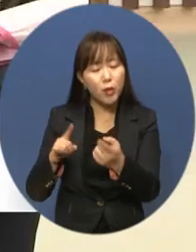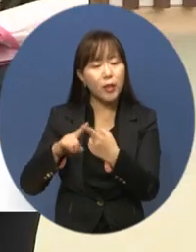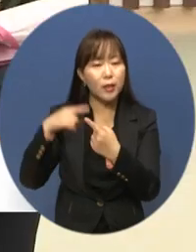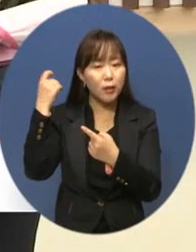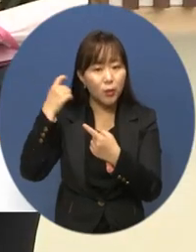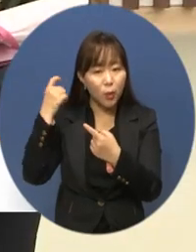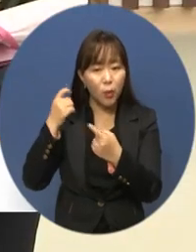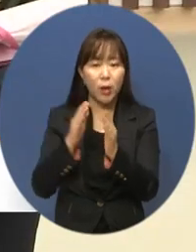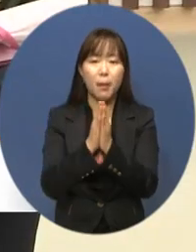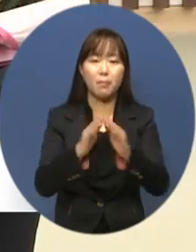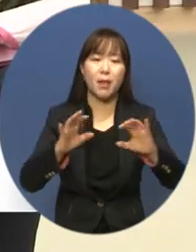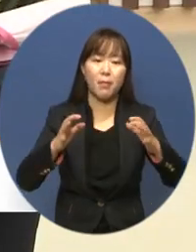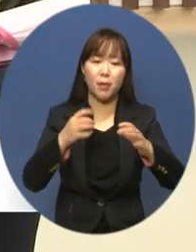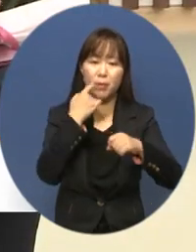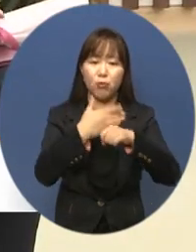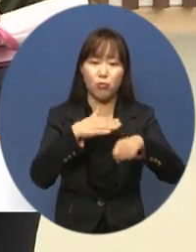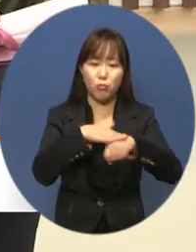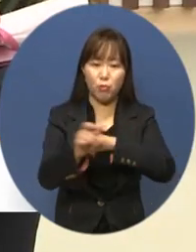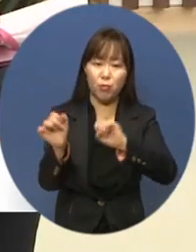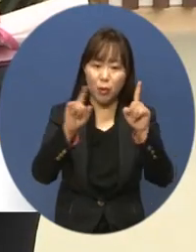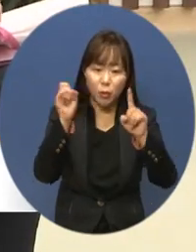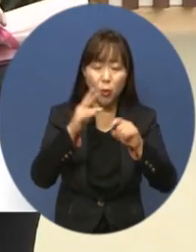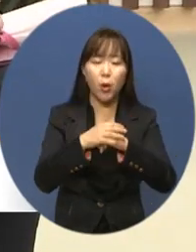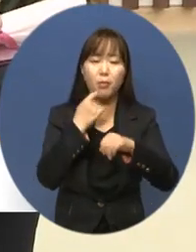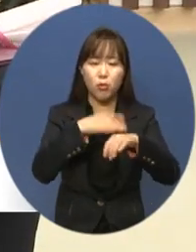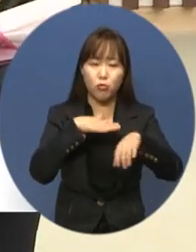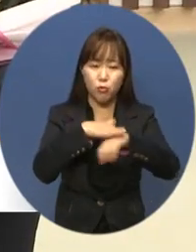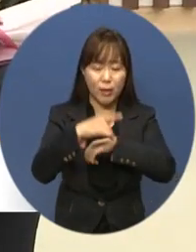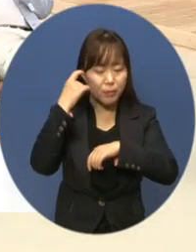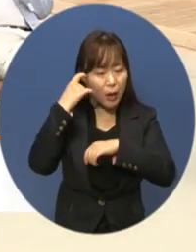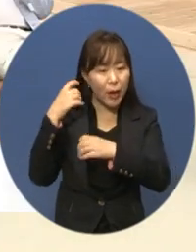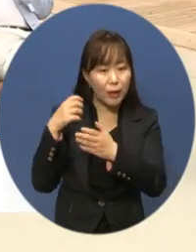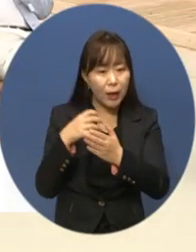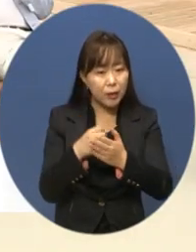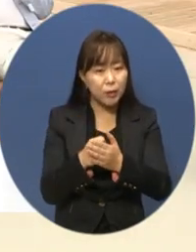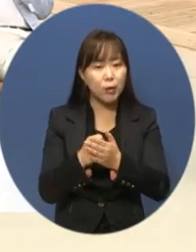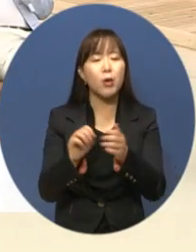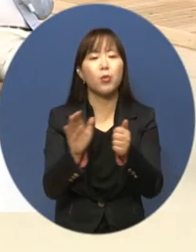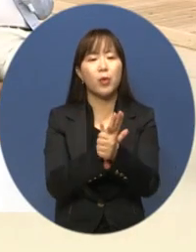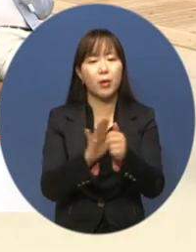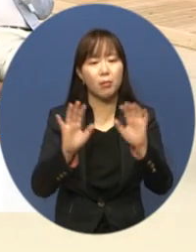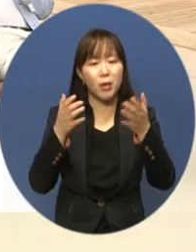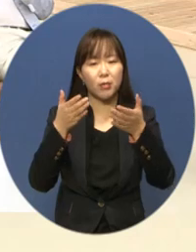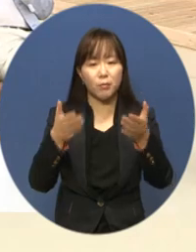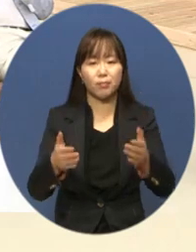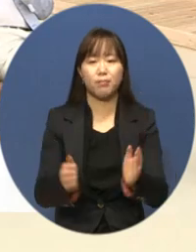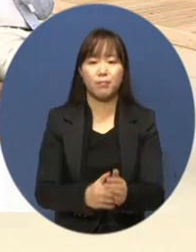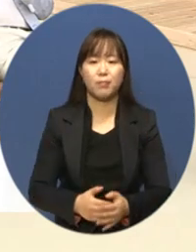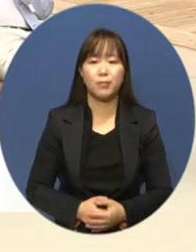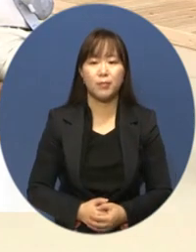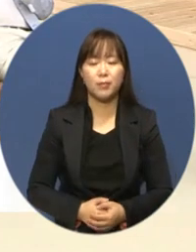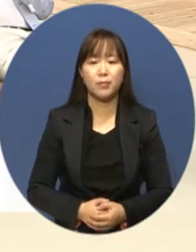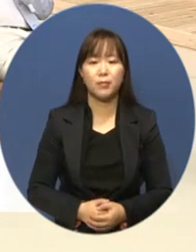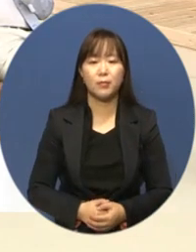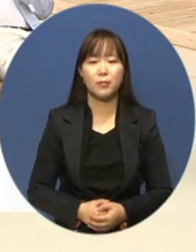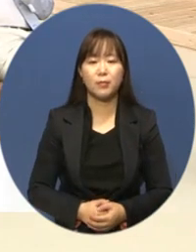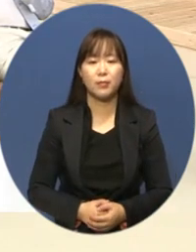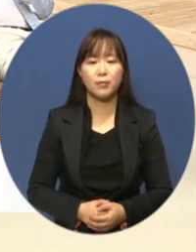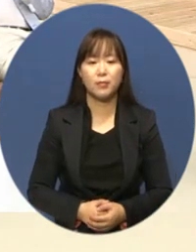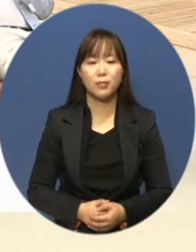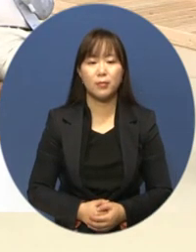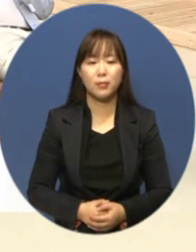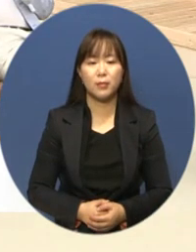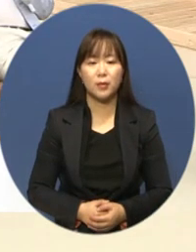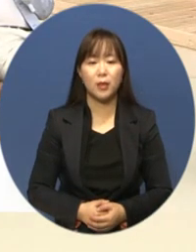듣고 미얀마 민주주의 회복과 민주화의 지지를 담은 위안과 응원의 자리로 진행됐습니다.